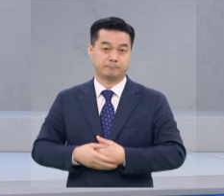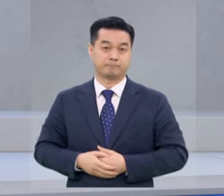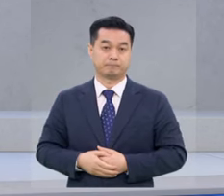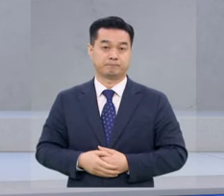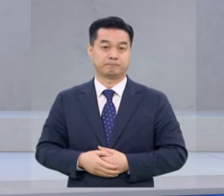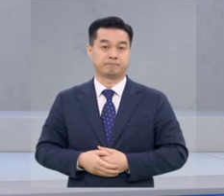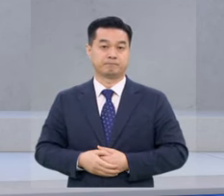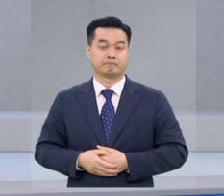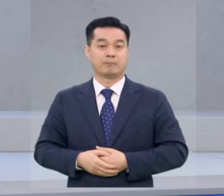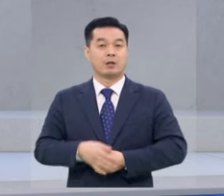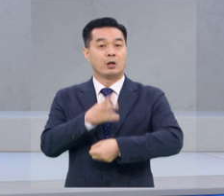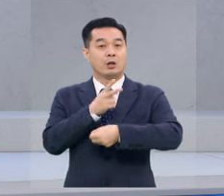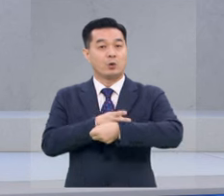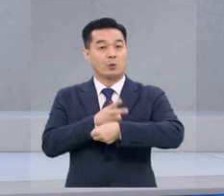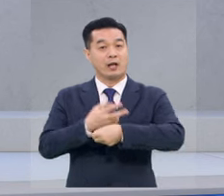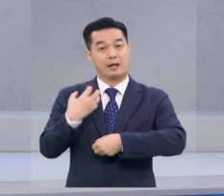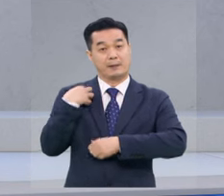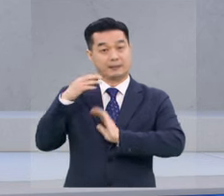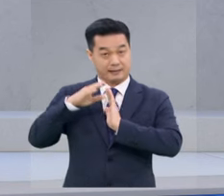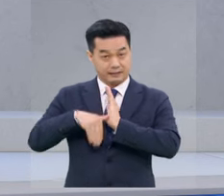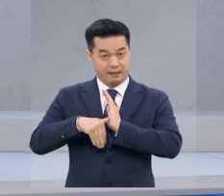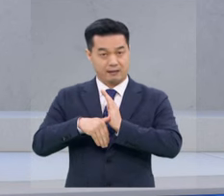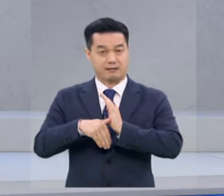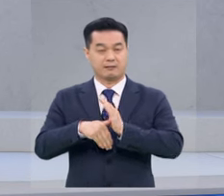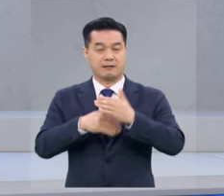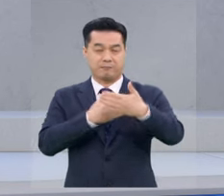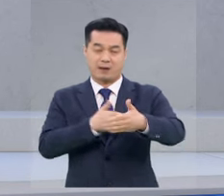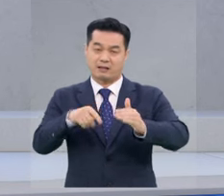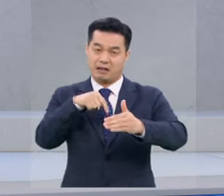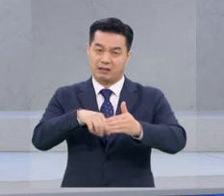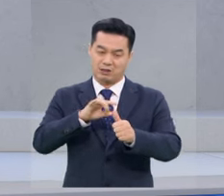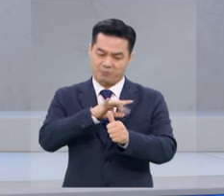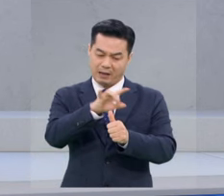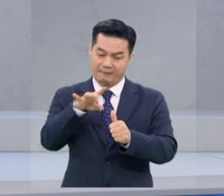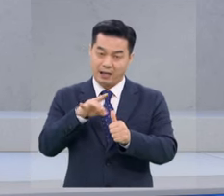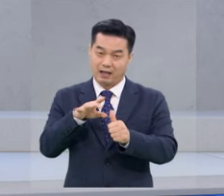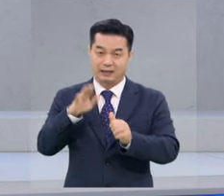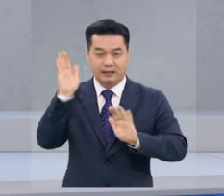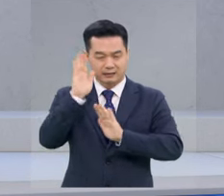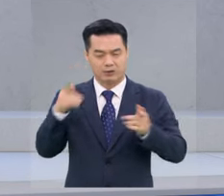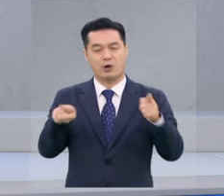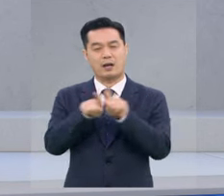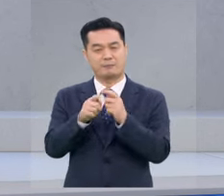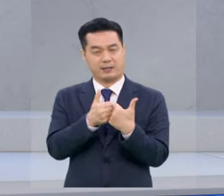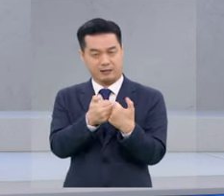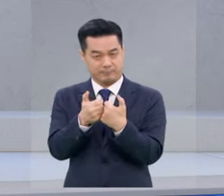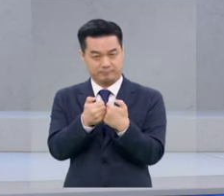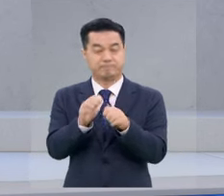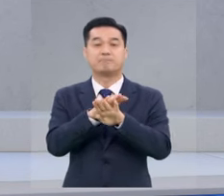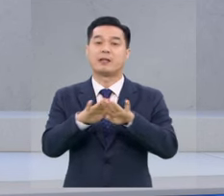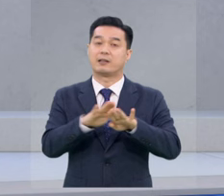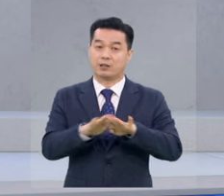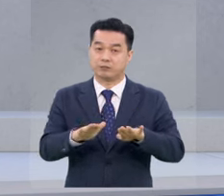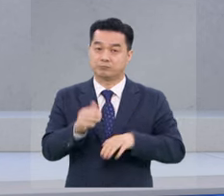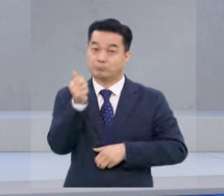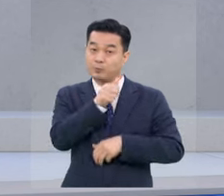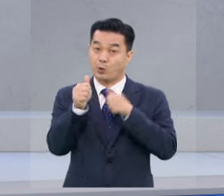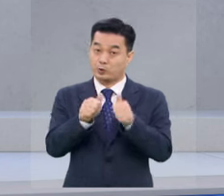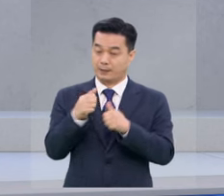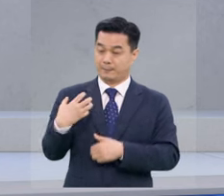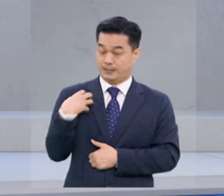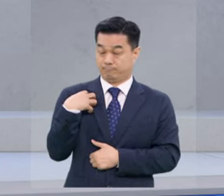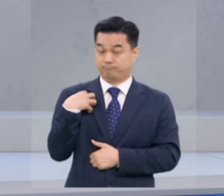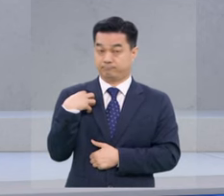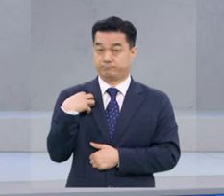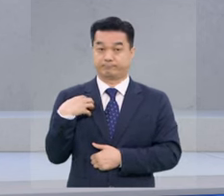교사 시절 반에서 있었던 따돌림 문제도 아이들과 함께 해결했습니다 변호사가 돼보니 지역